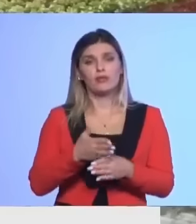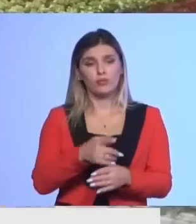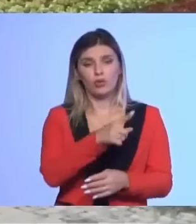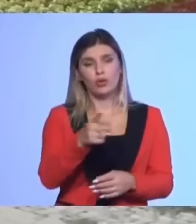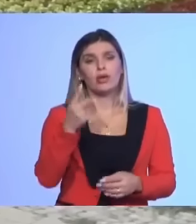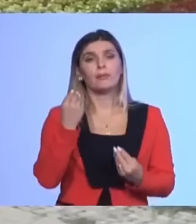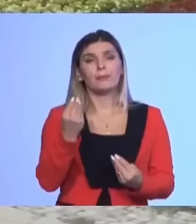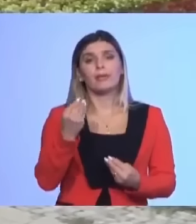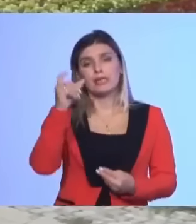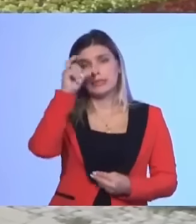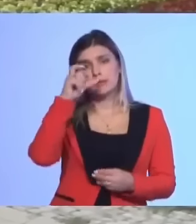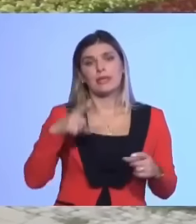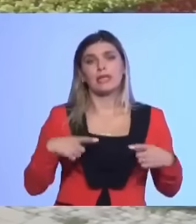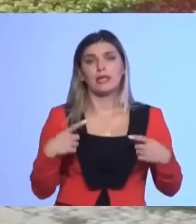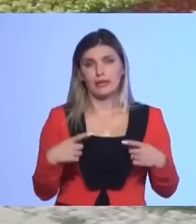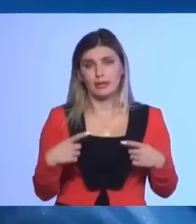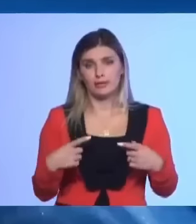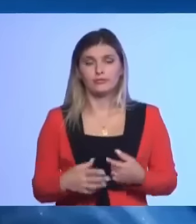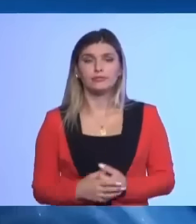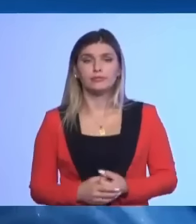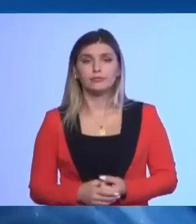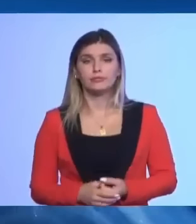një Serbi më të mirë.